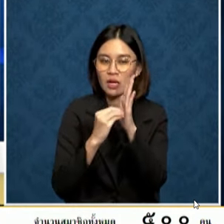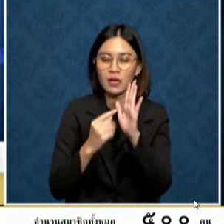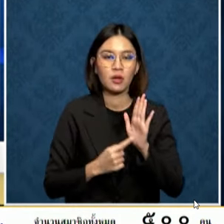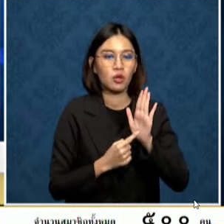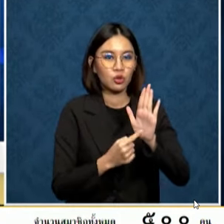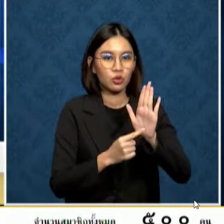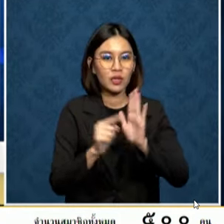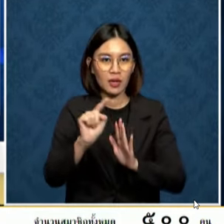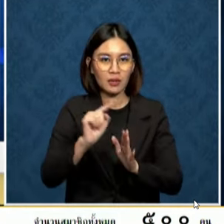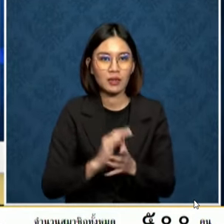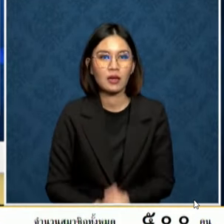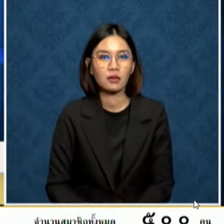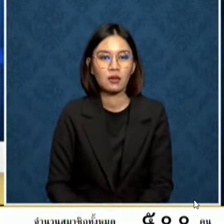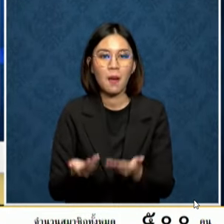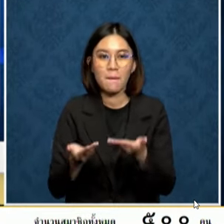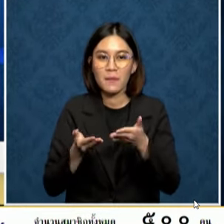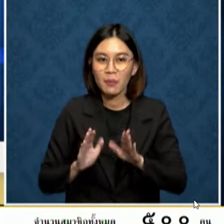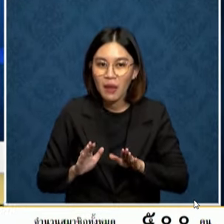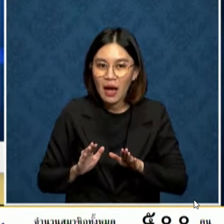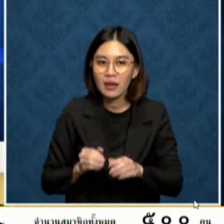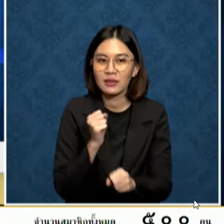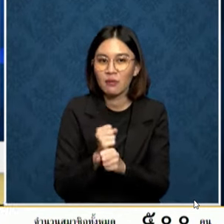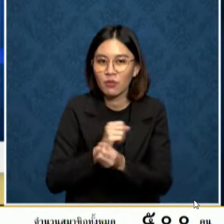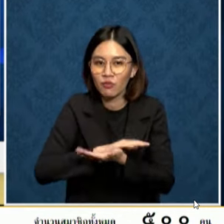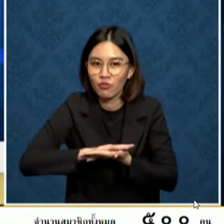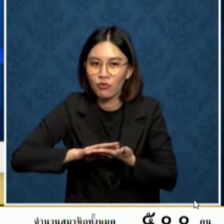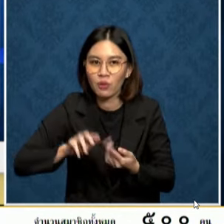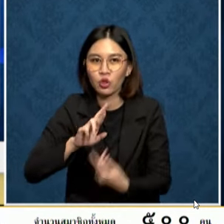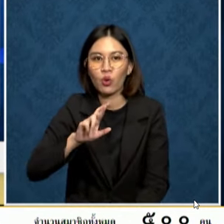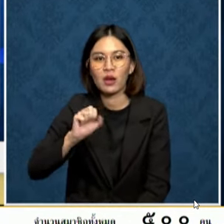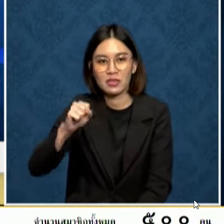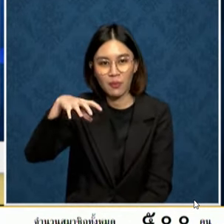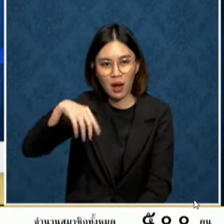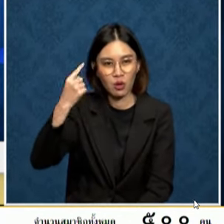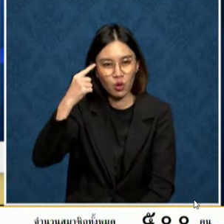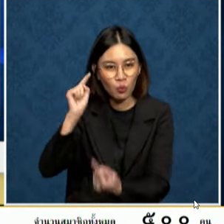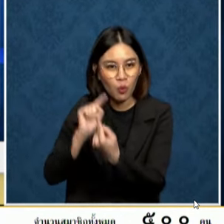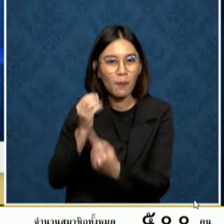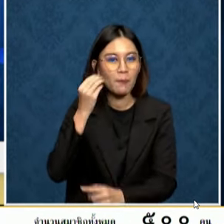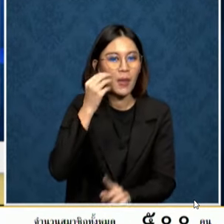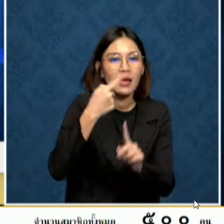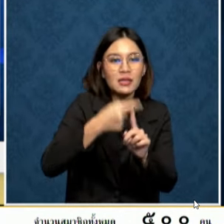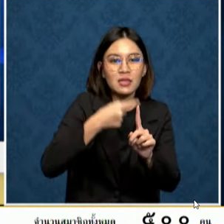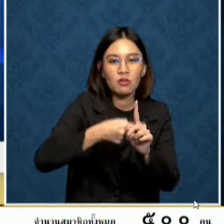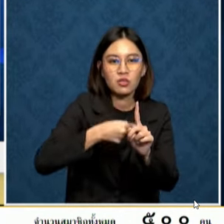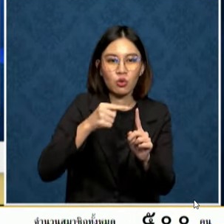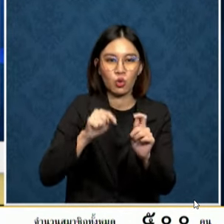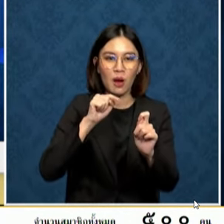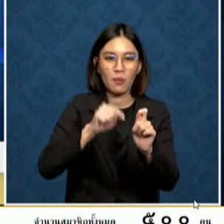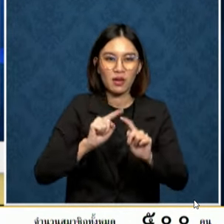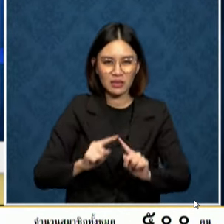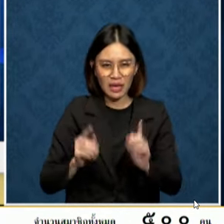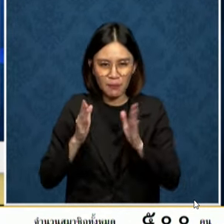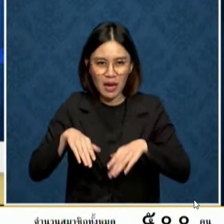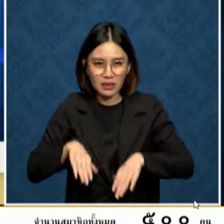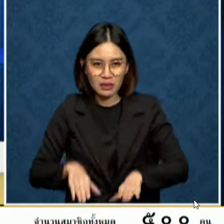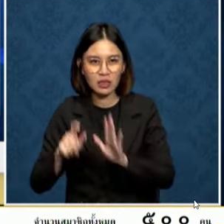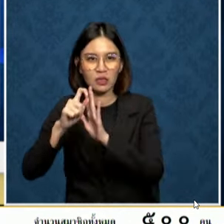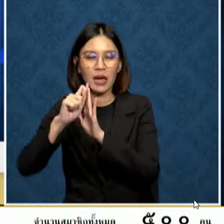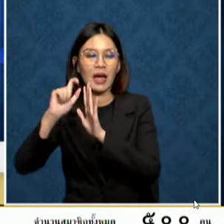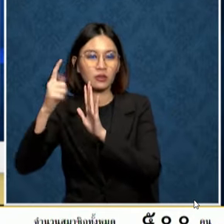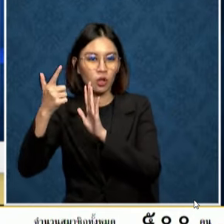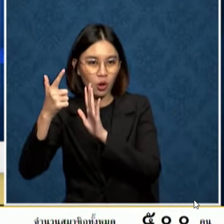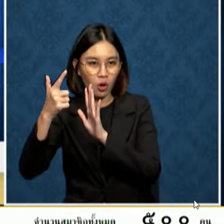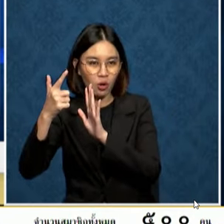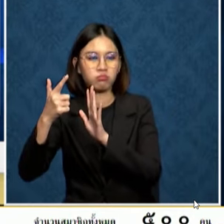ือ แม่บ้าน ทำความสะอดทอยในสภาคนนึผมรู้จัก เขาเช่าบ้านอยู่จอบทอง แต่เป็คนอ่างทอแทท้ เหมืคุนัธาวุ